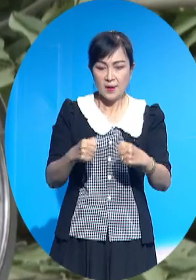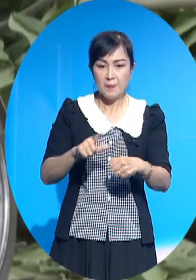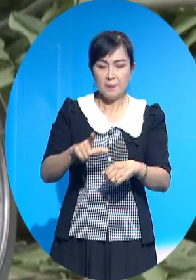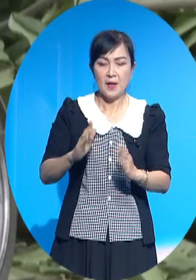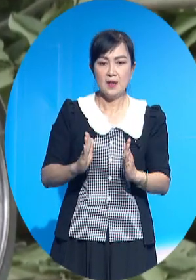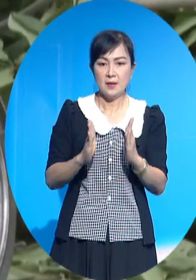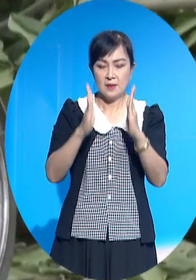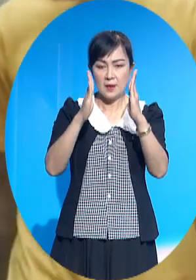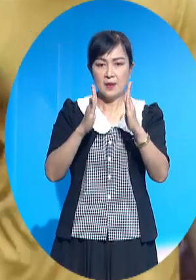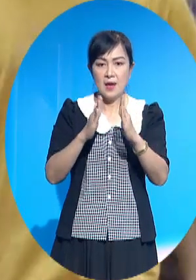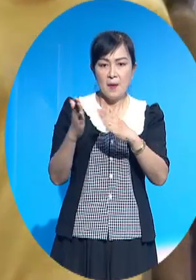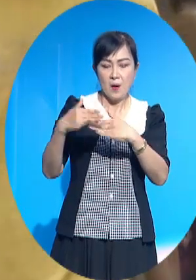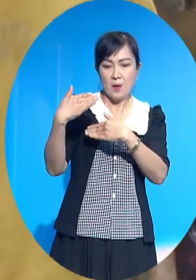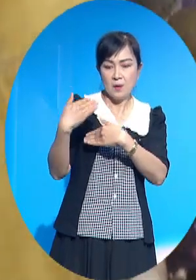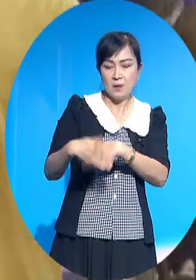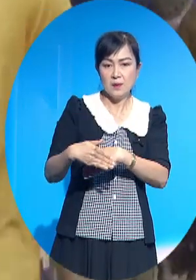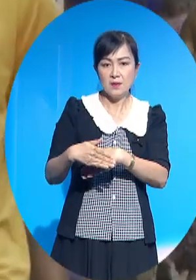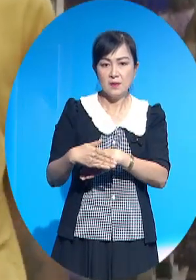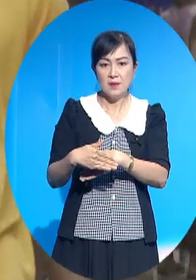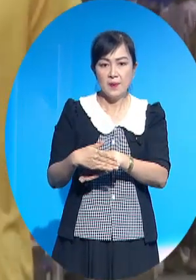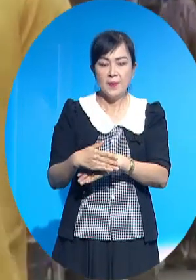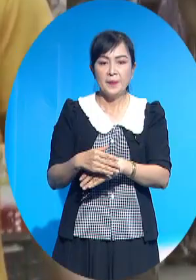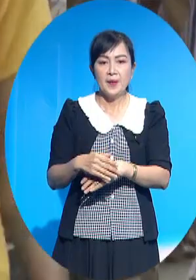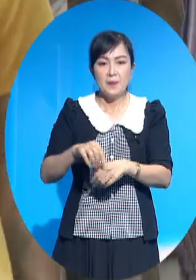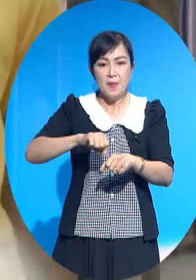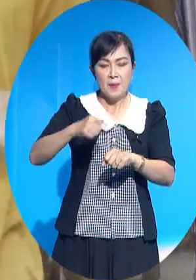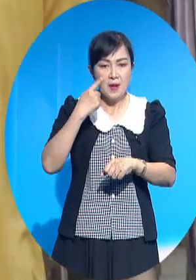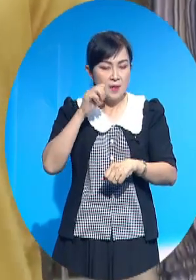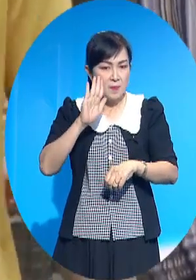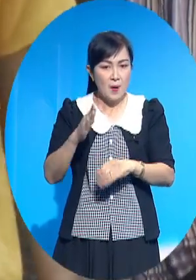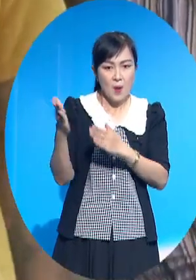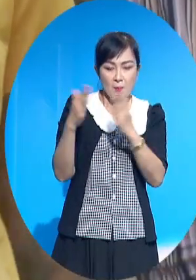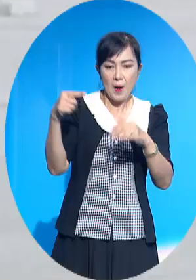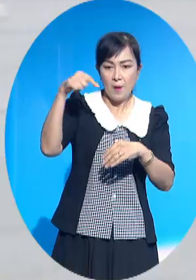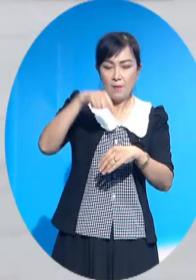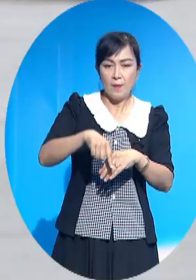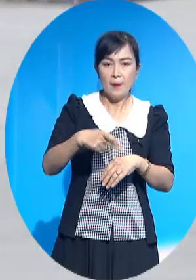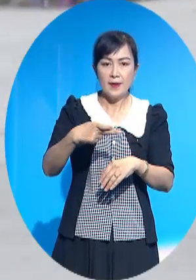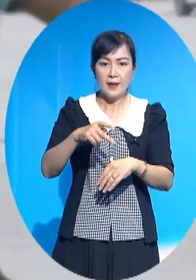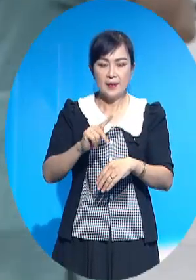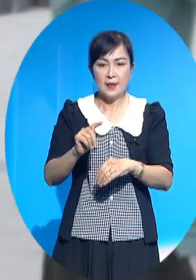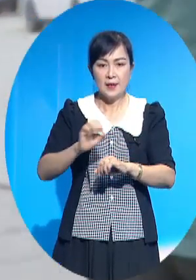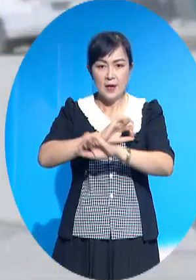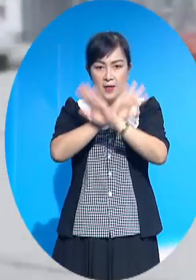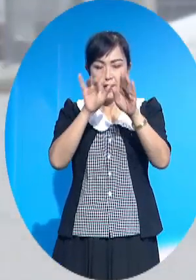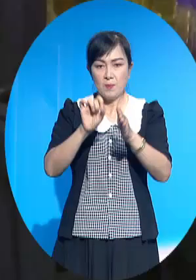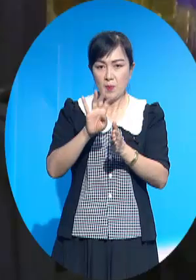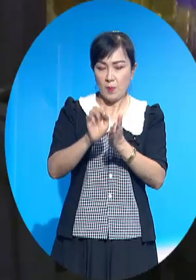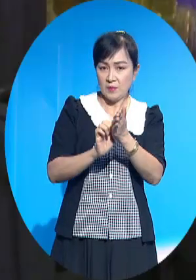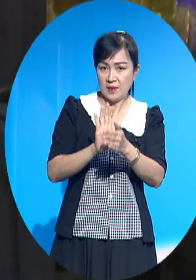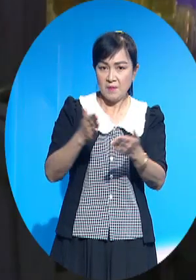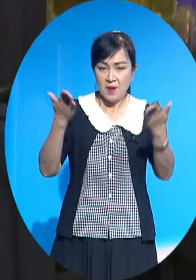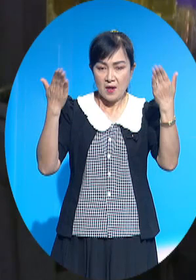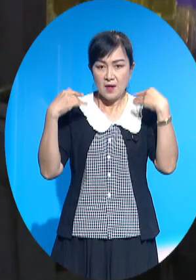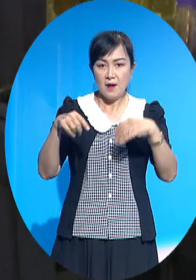và bàn ra khinh khi bão Tiến gần hơn cục khí tượng Myanmar dự báo bão Mocha sẽ đổ bộ vào ban Racing giàu sáng 14/5 với